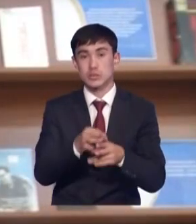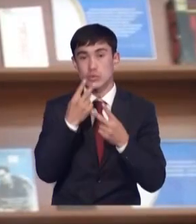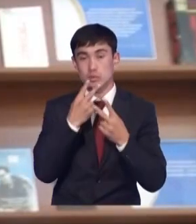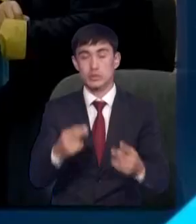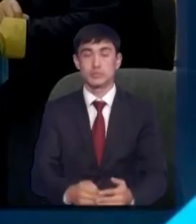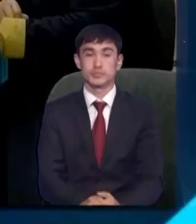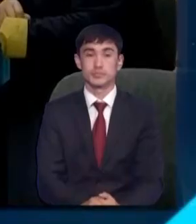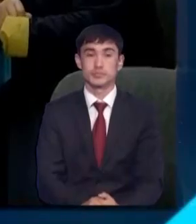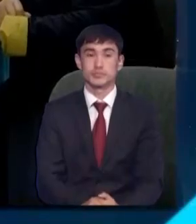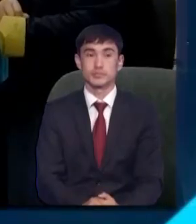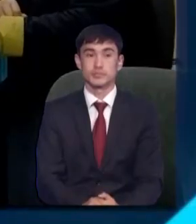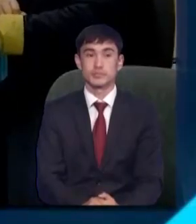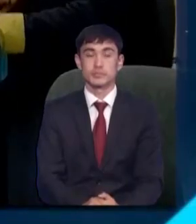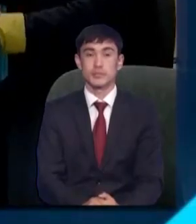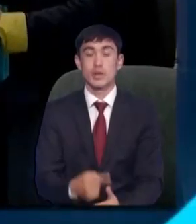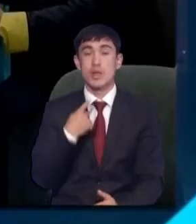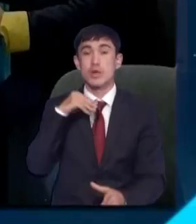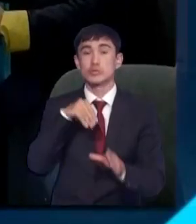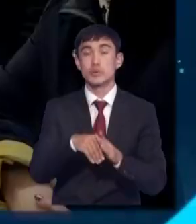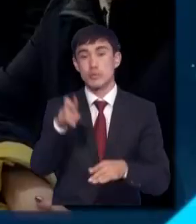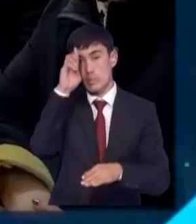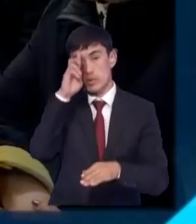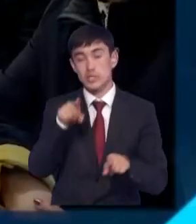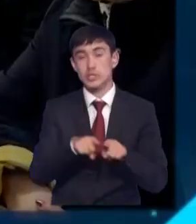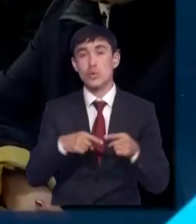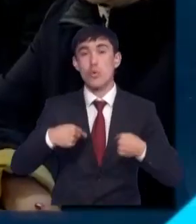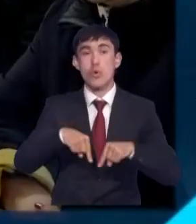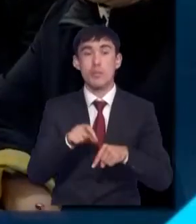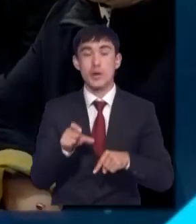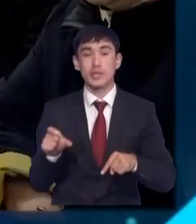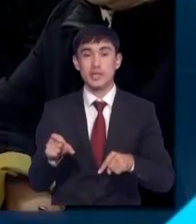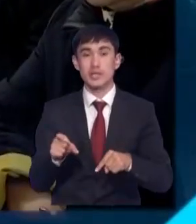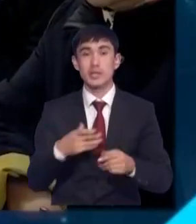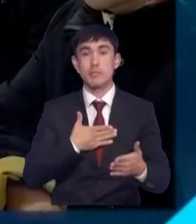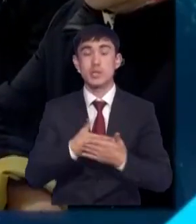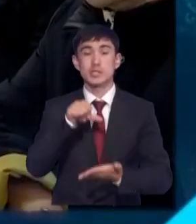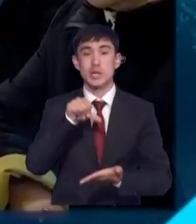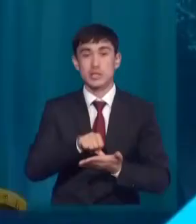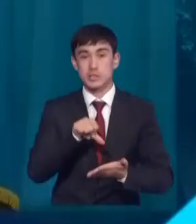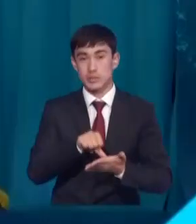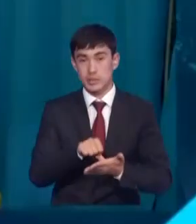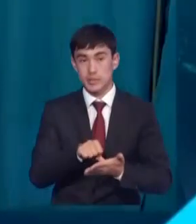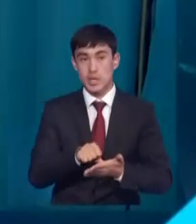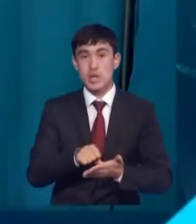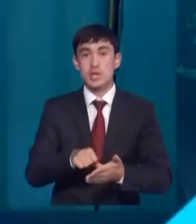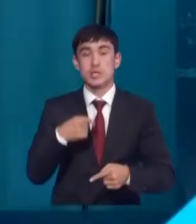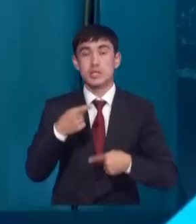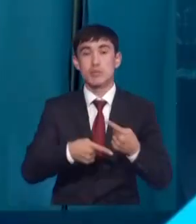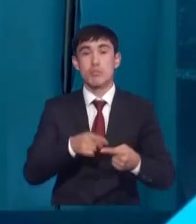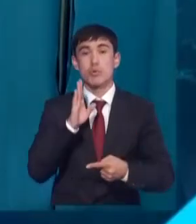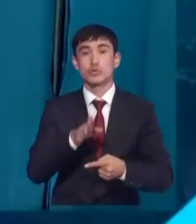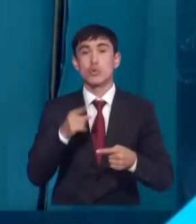көріп жатырмыз. Айта кетейік, дауыс беруге мемлекет және қоғам қайраткерлері де белсене қатысып жатыр. Ел ертеңі мен